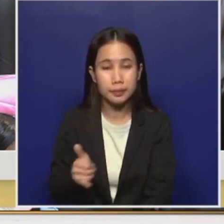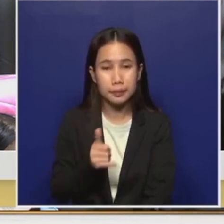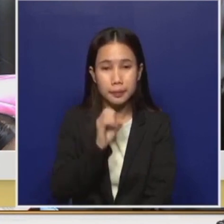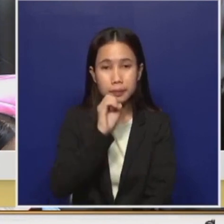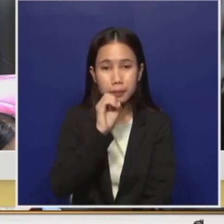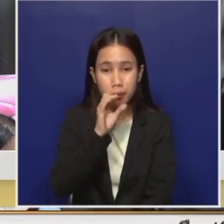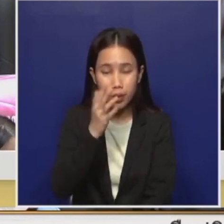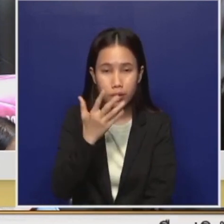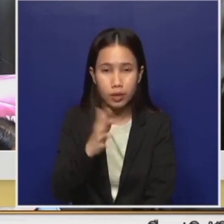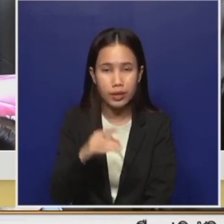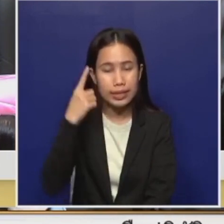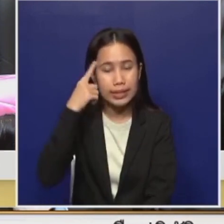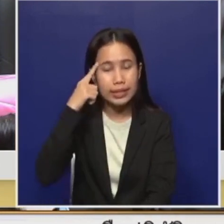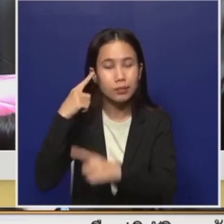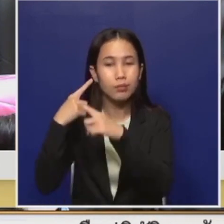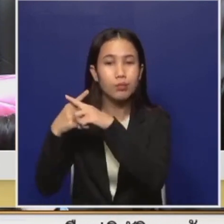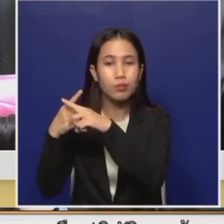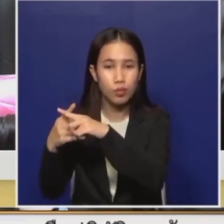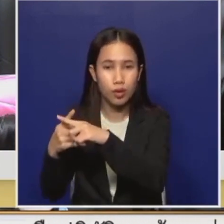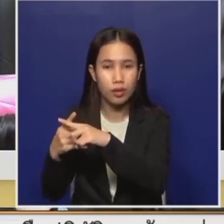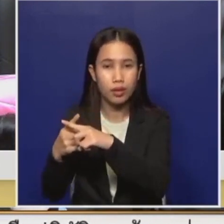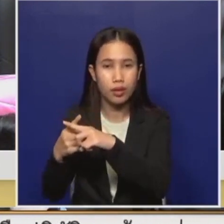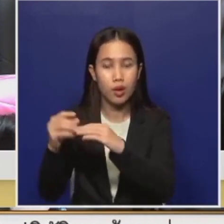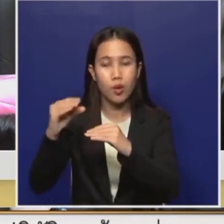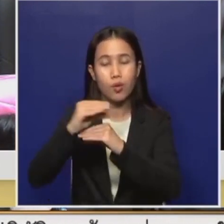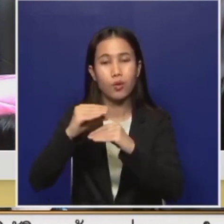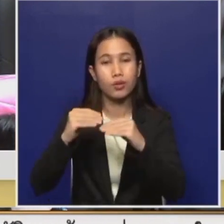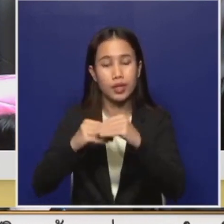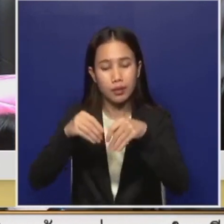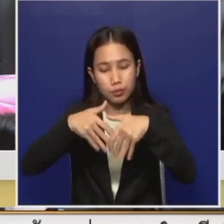ในมุมที่เป็บวกมากๆครับการปรบเรีนหของท้างองคกร